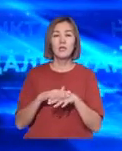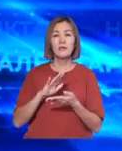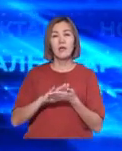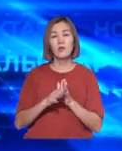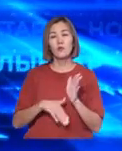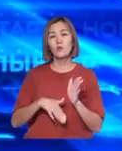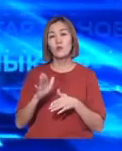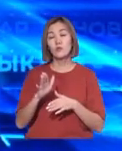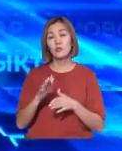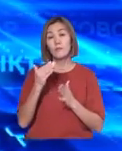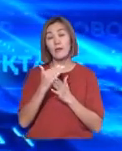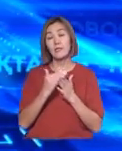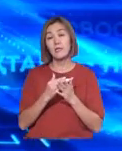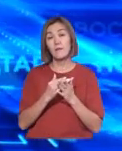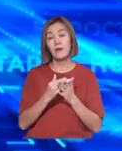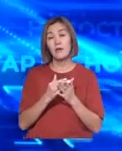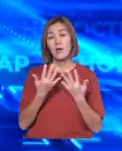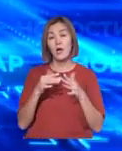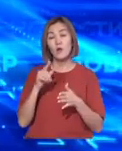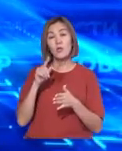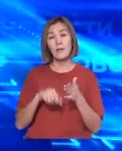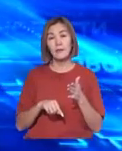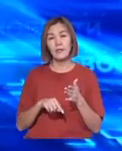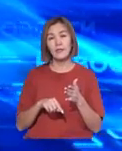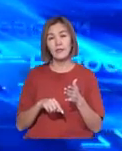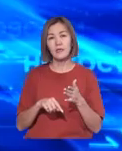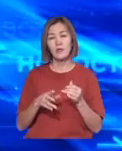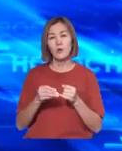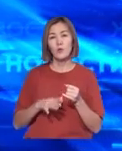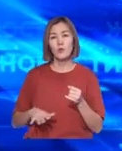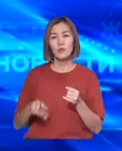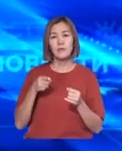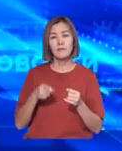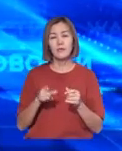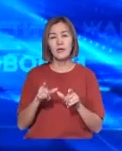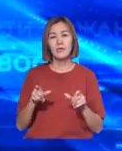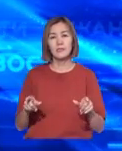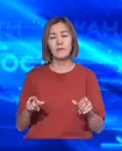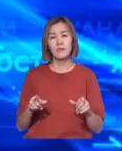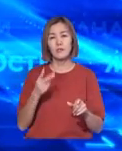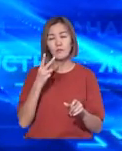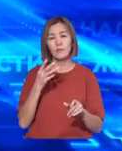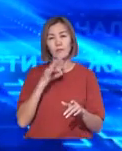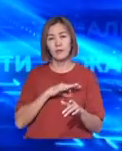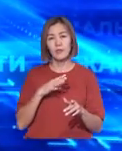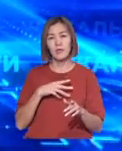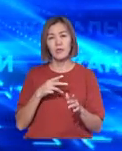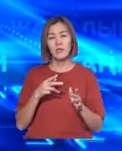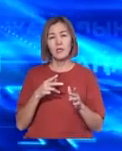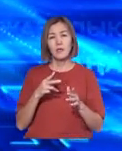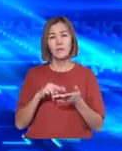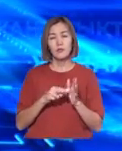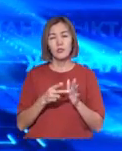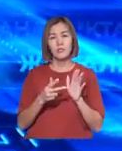Ауыл халқының әлеуетін көтерген бағдарламаның бірі ауыл аманаты. Өңірдегі мыңнан аса азамат шарапатын көрген, қазынадан 8-де 3